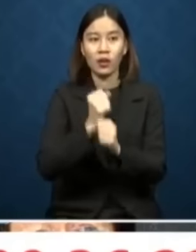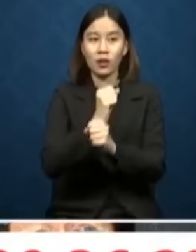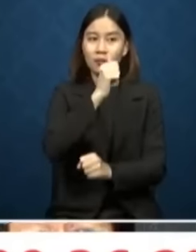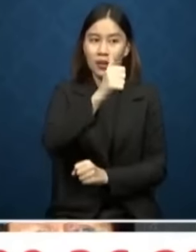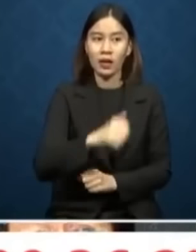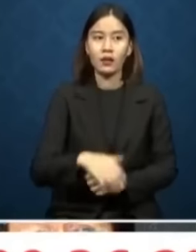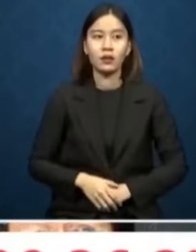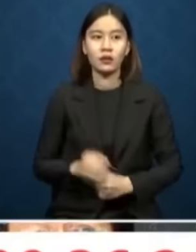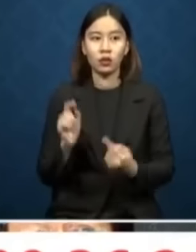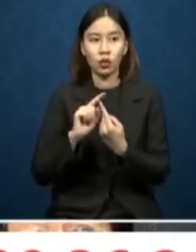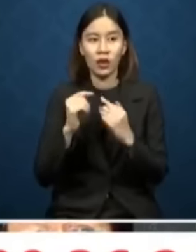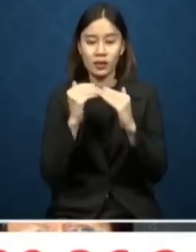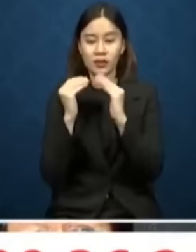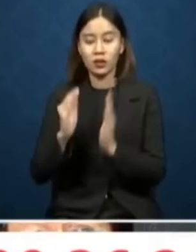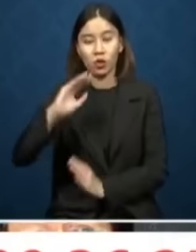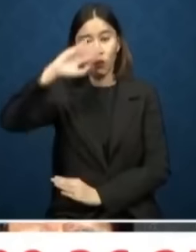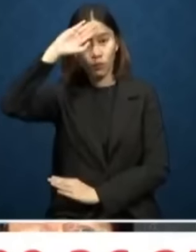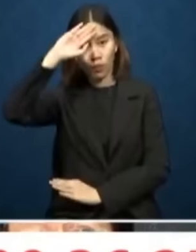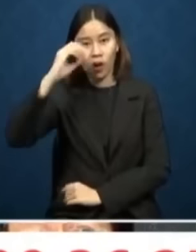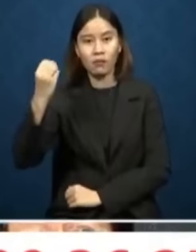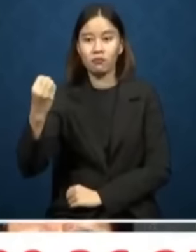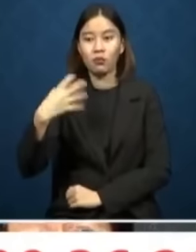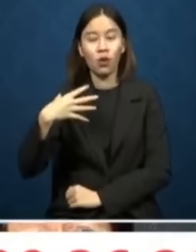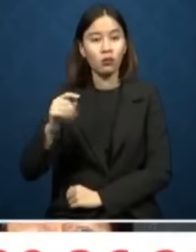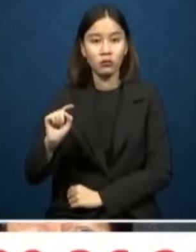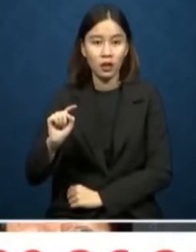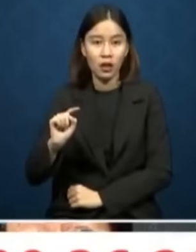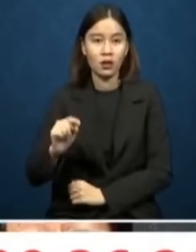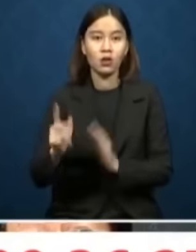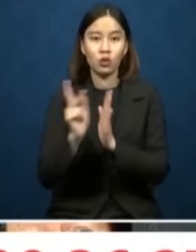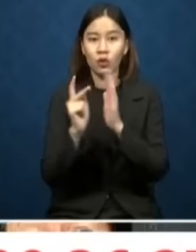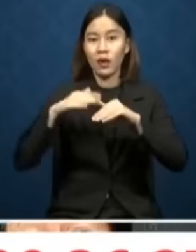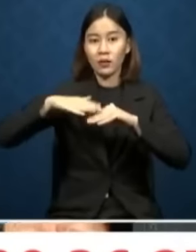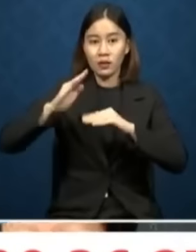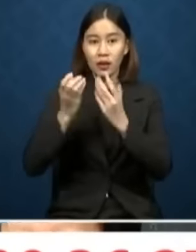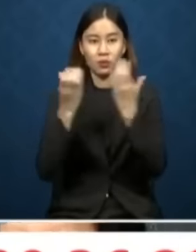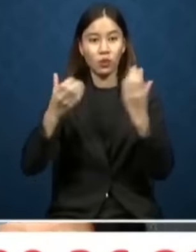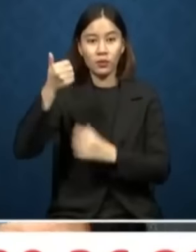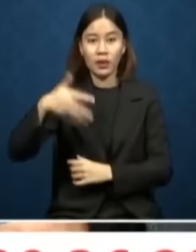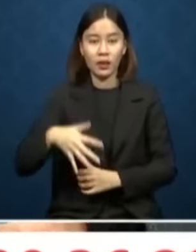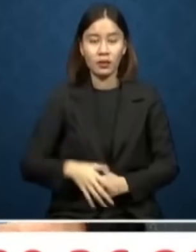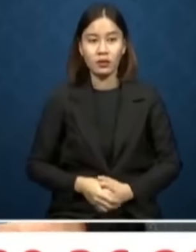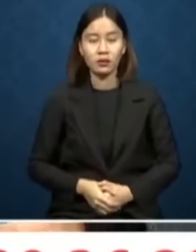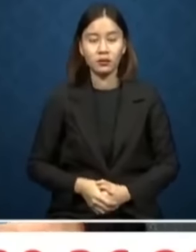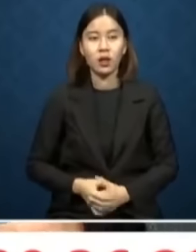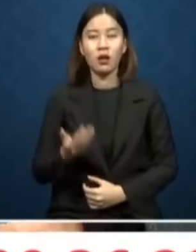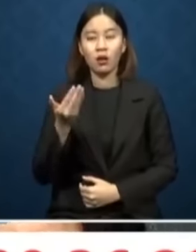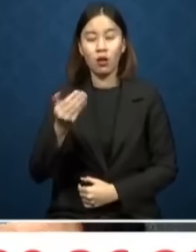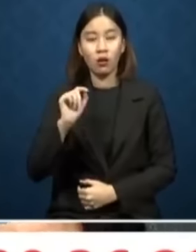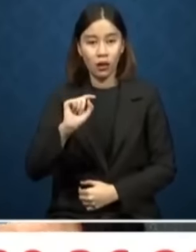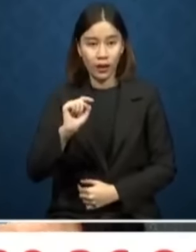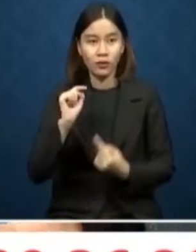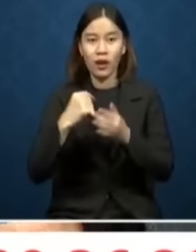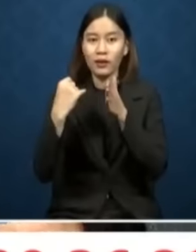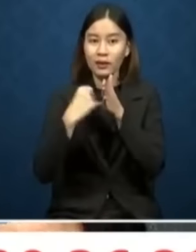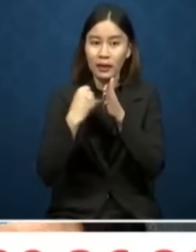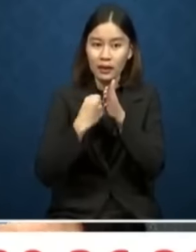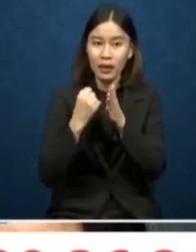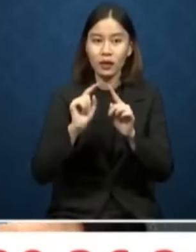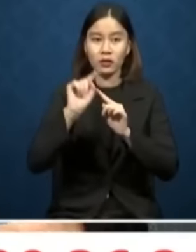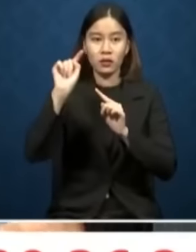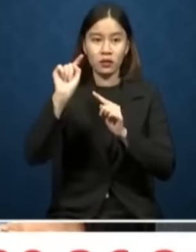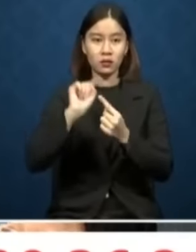ได้โดยเฉพาะเรื่องสิทธิผู้ป่วยที่มาอ้างไม่เหนือกฎหมายรัฐธรรมนูญและสิทธิที่มีอยู่นะครับก็ขอเพียงแค่เรื่องง่ายๆคือ